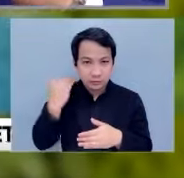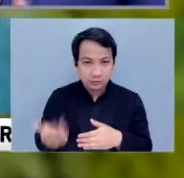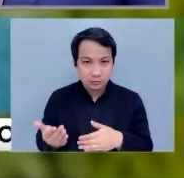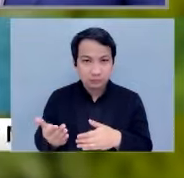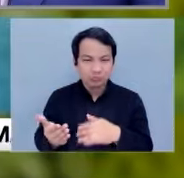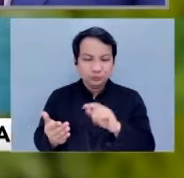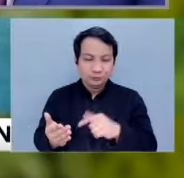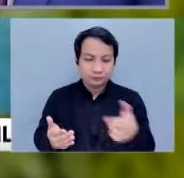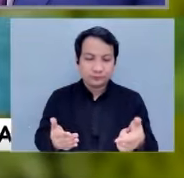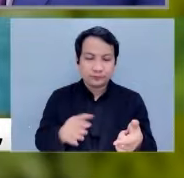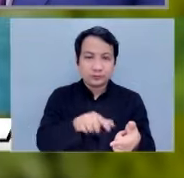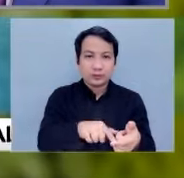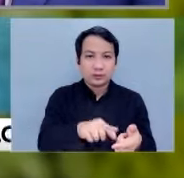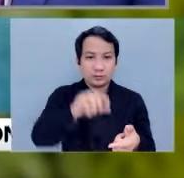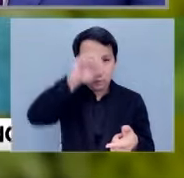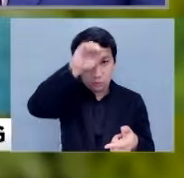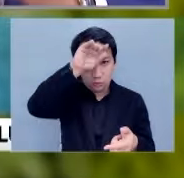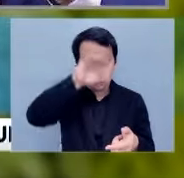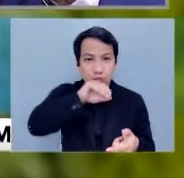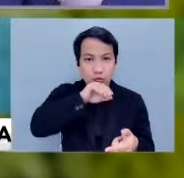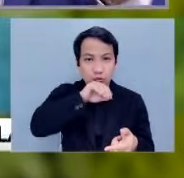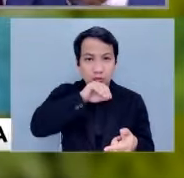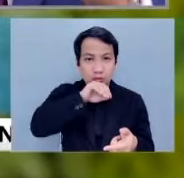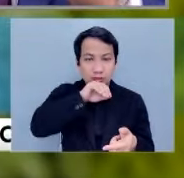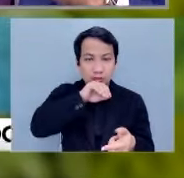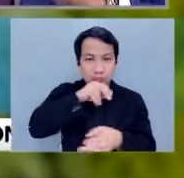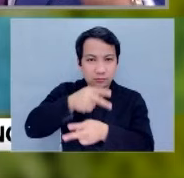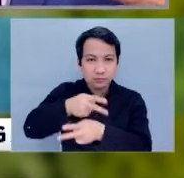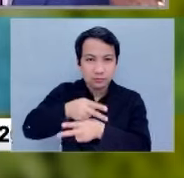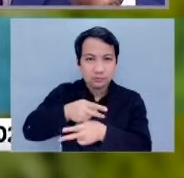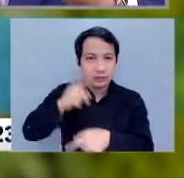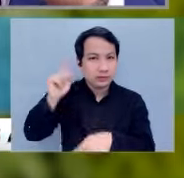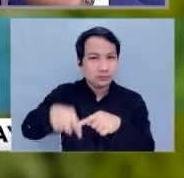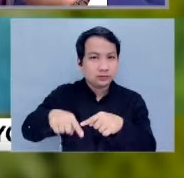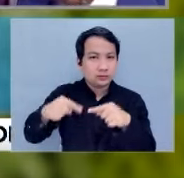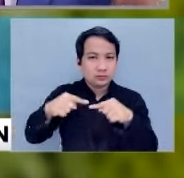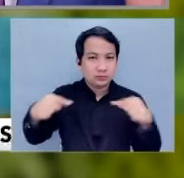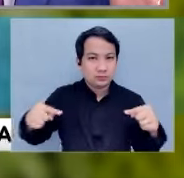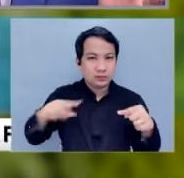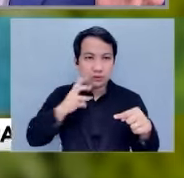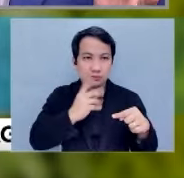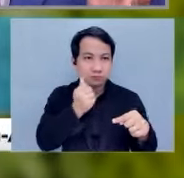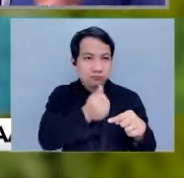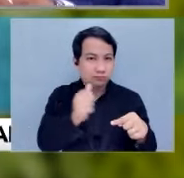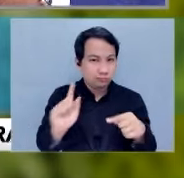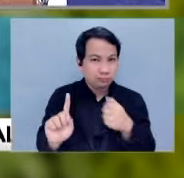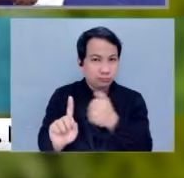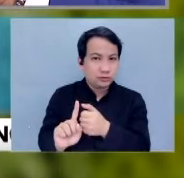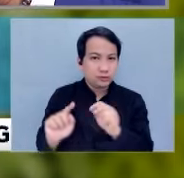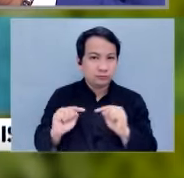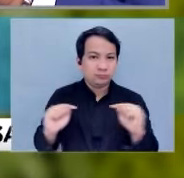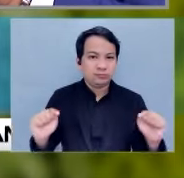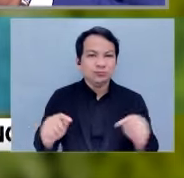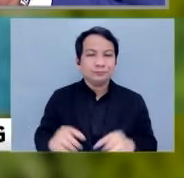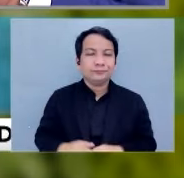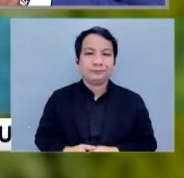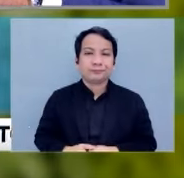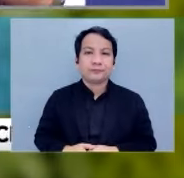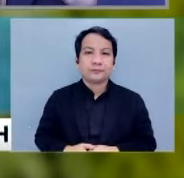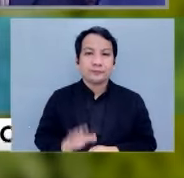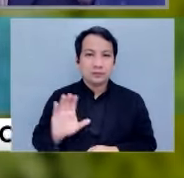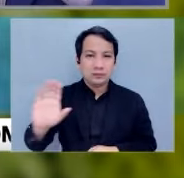guardian, grandparents. Ngayon, kung hindi sila magkasundo, kung sino sa kanila, kasi both sides, no? Korte ang